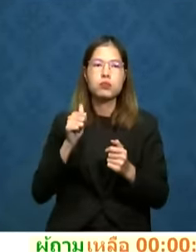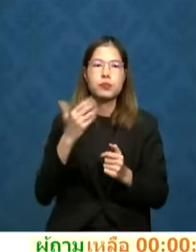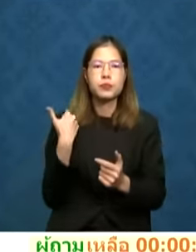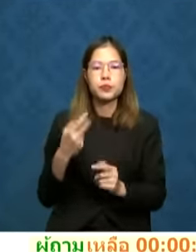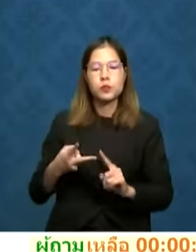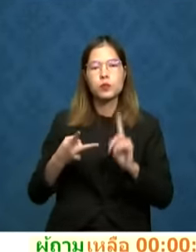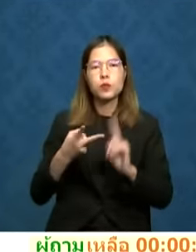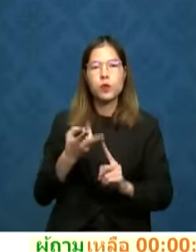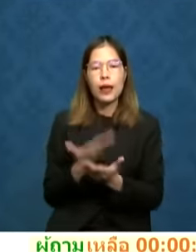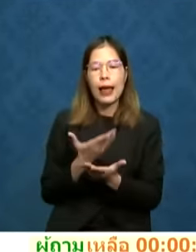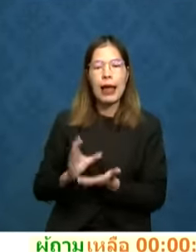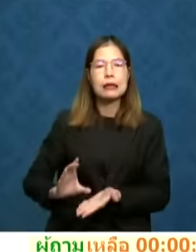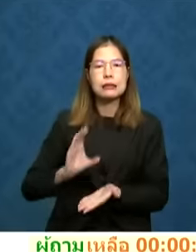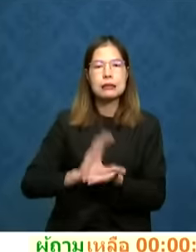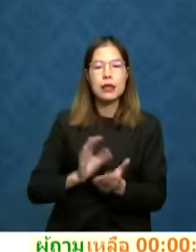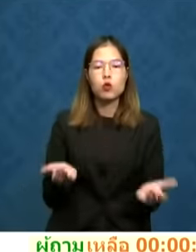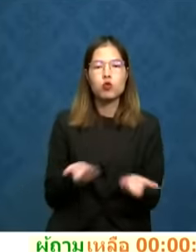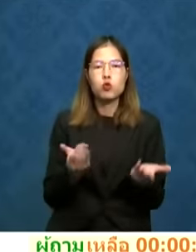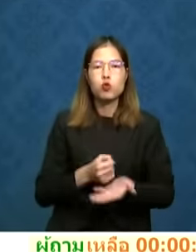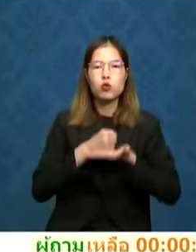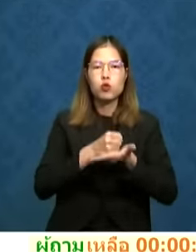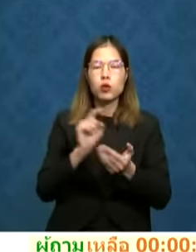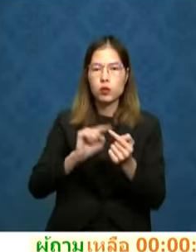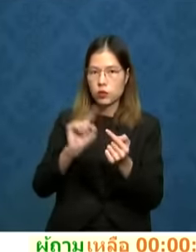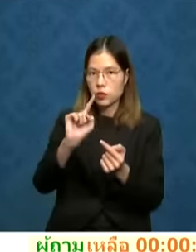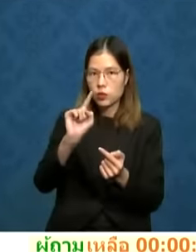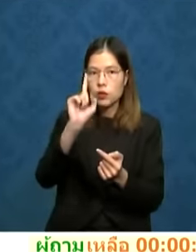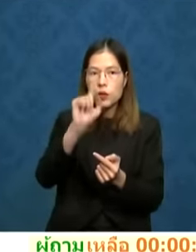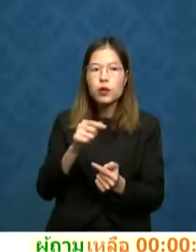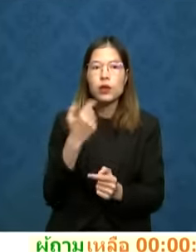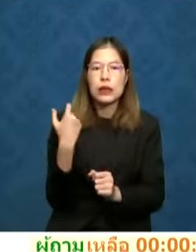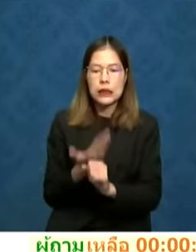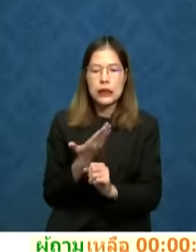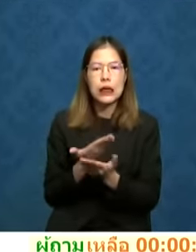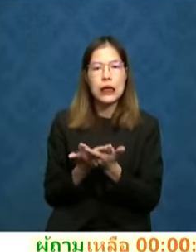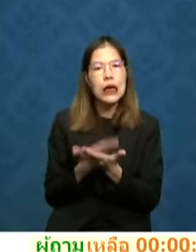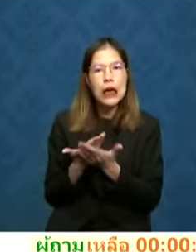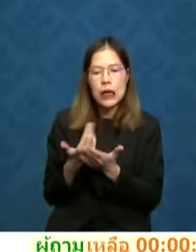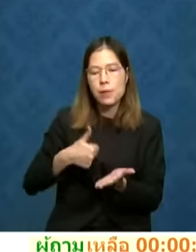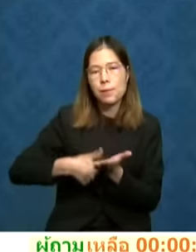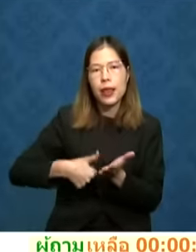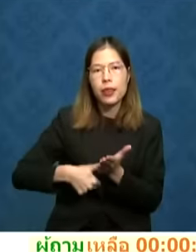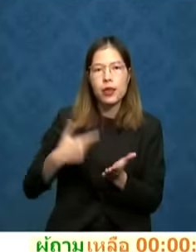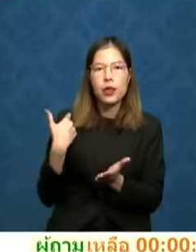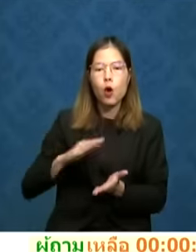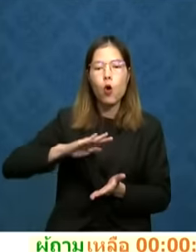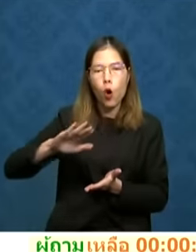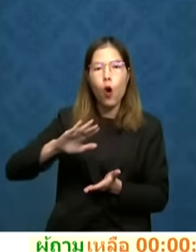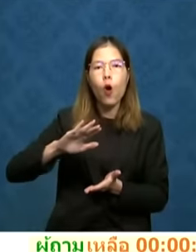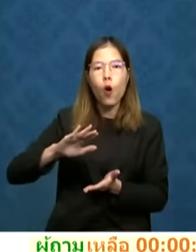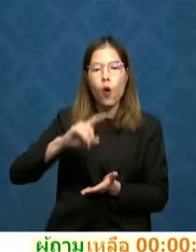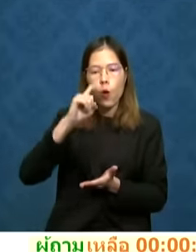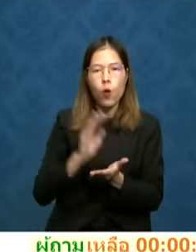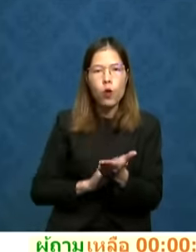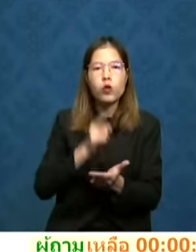ร์ขอโทษนะครับเมอนเยวยาเงินเยวยาคืเงินพรสีของพนพชาชทงประเทศผมสนัสนุตองมก